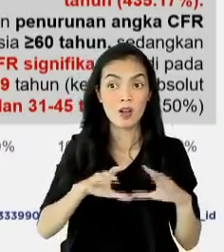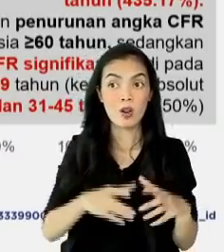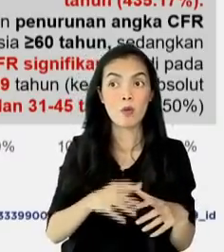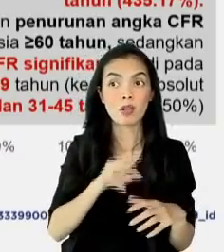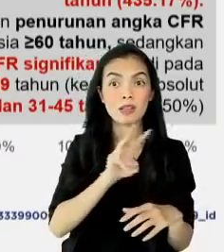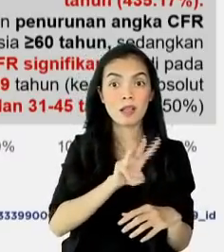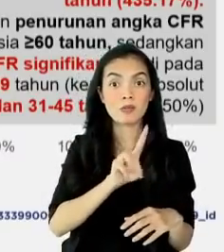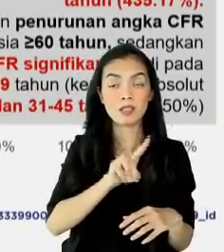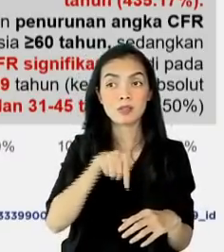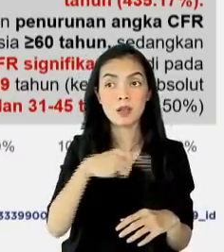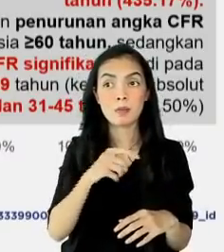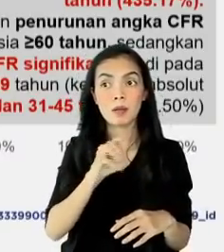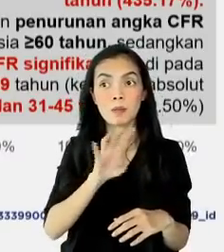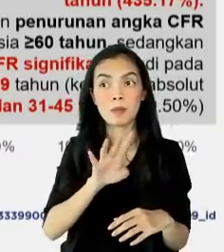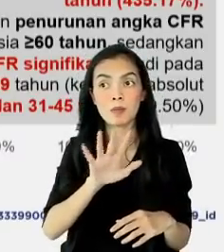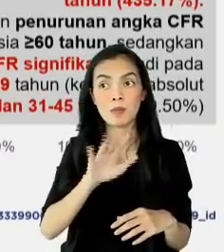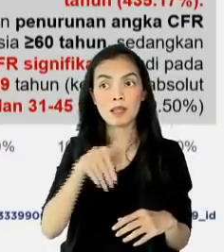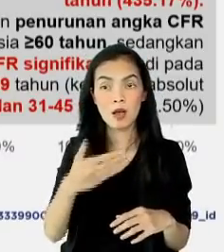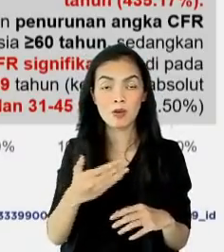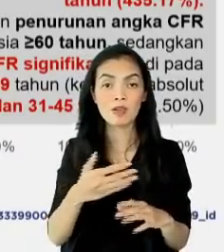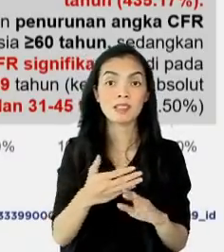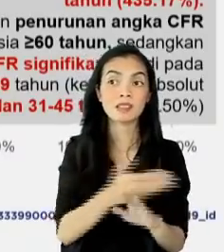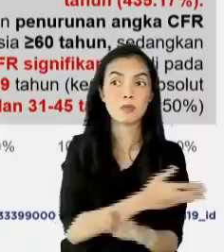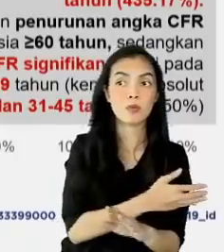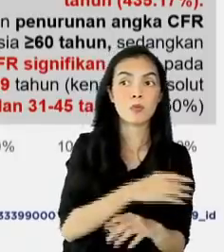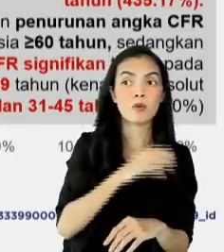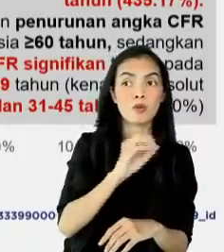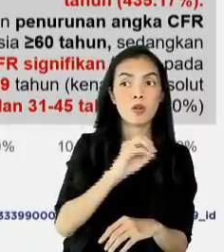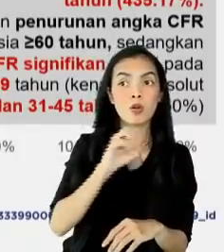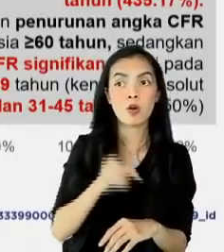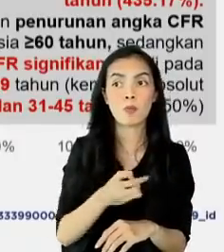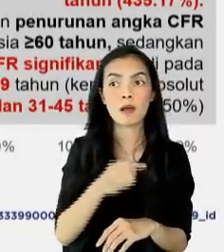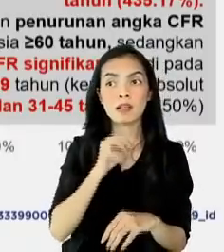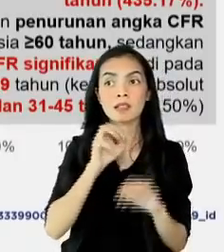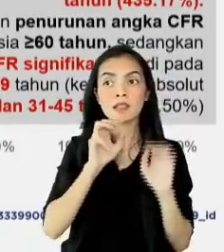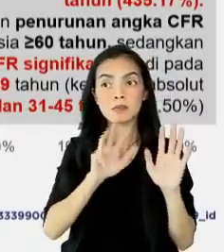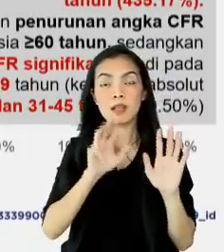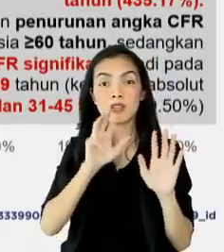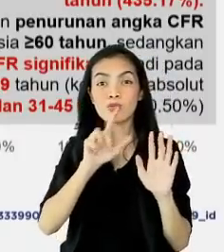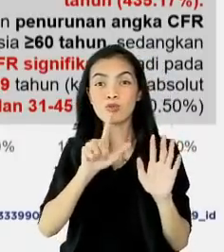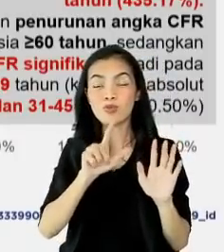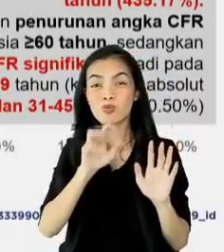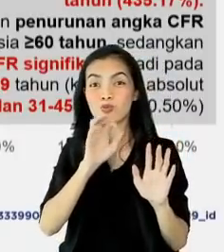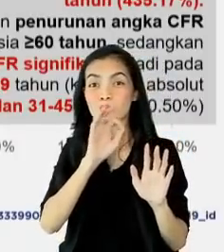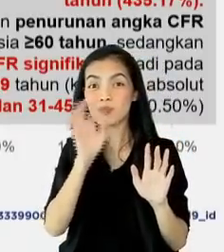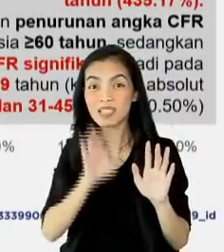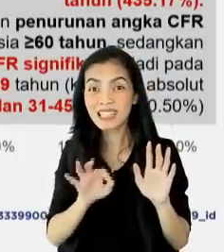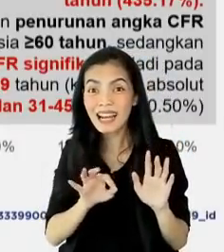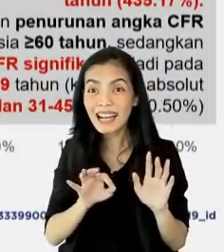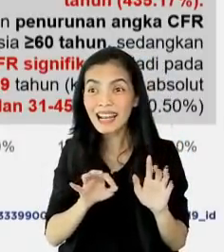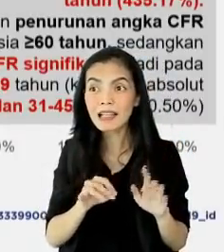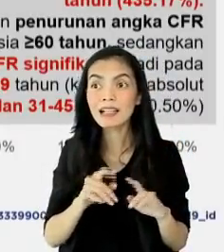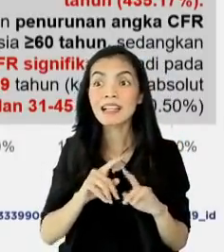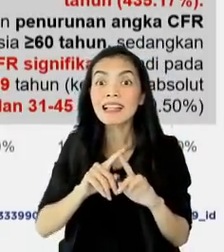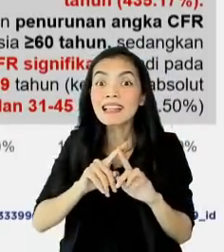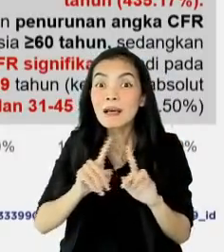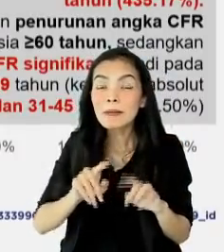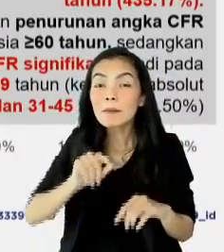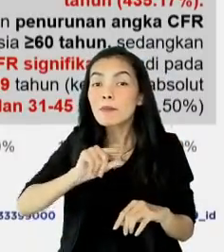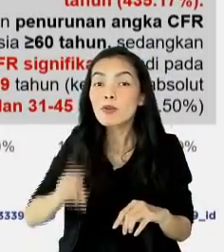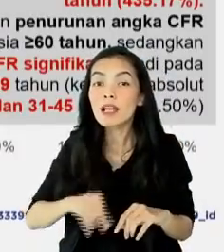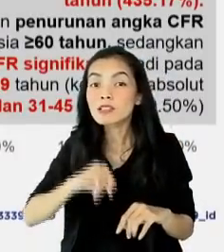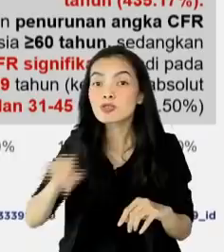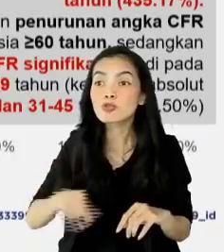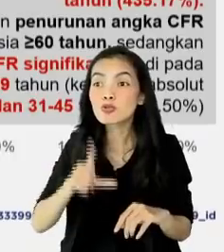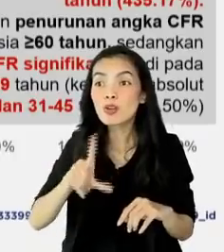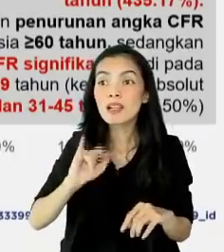tahun yang sebelumnya di bulan Juni hanya 0,97 kurang dari 1%, di bulan Juli naik jadi 1,47%.